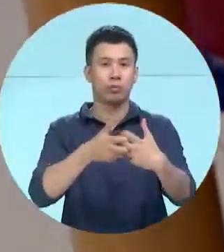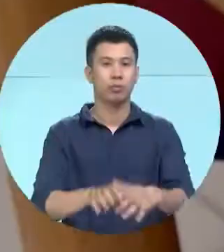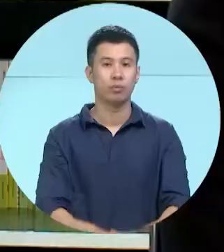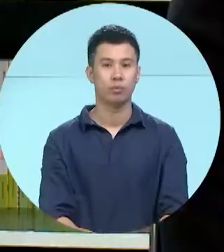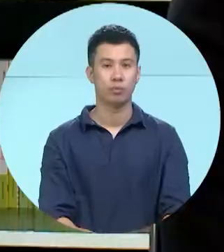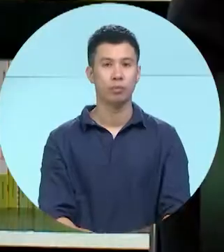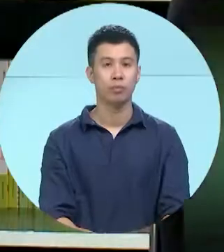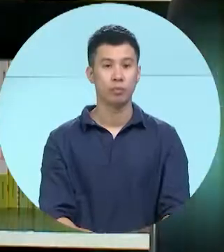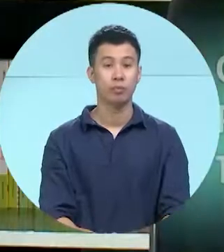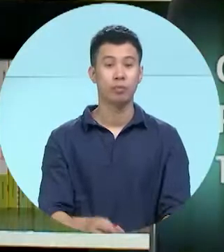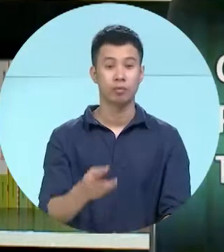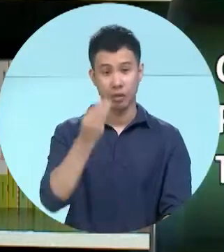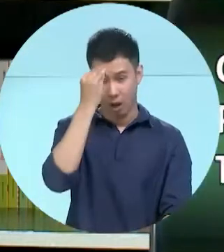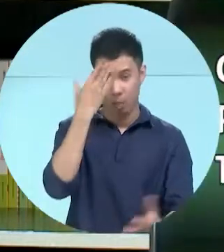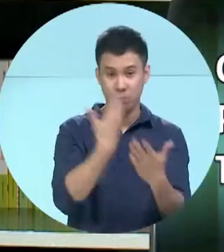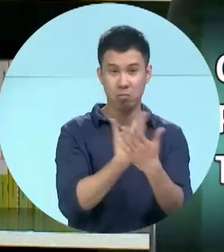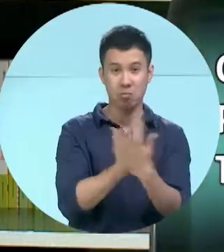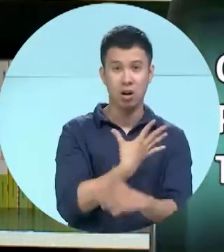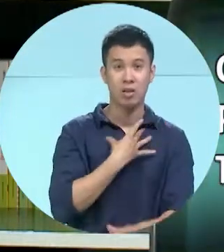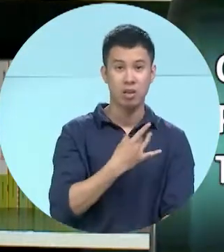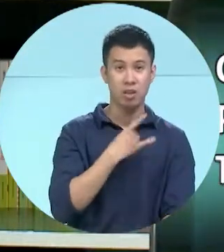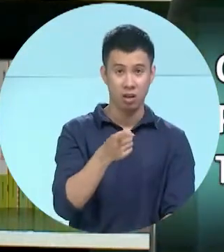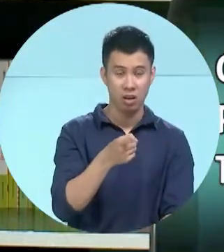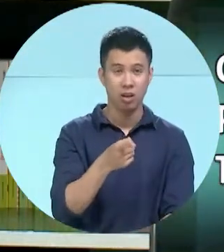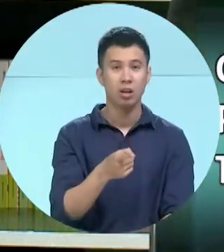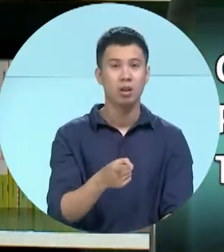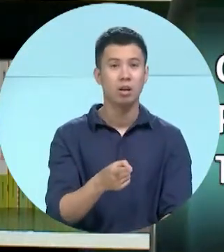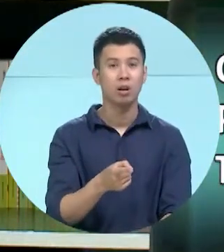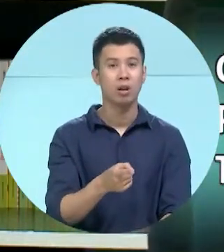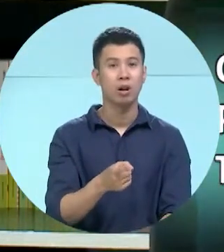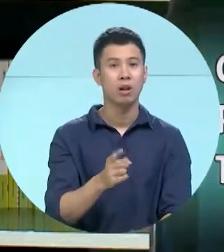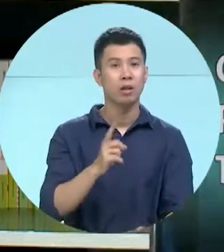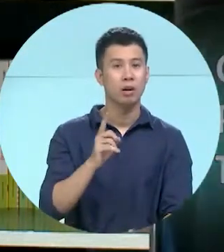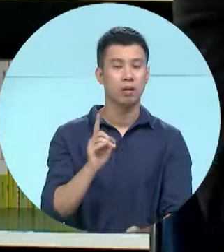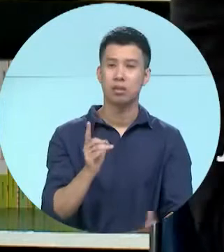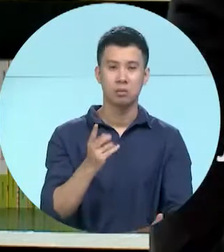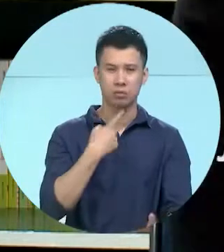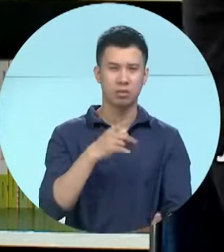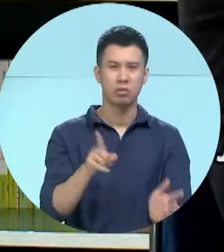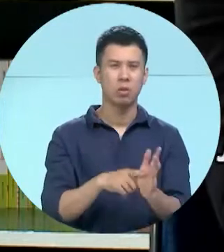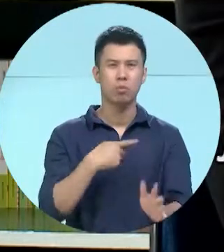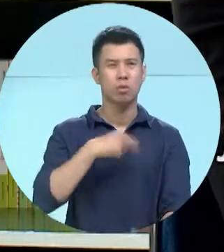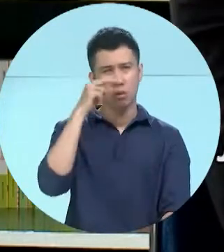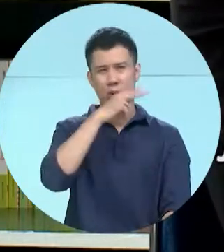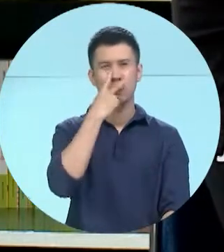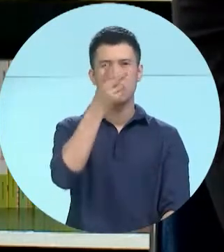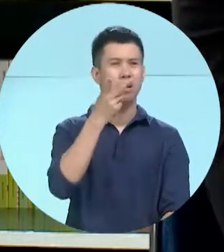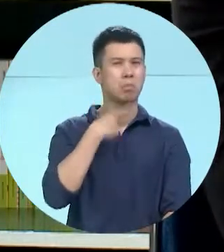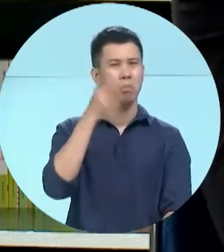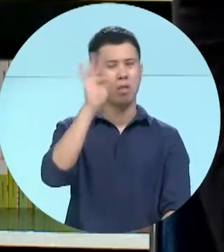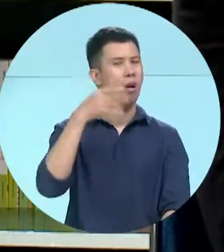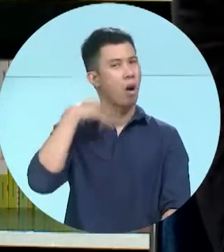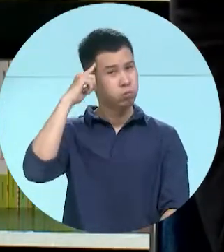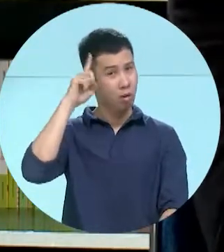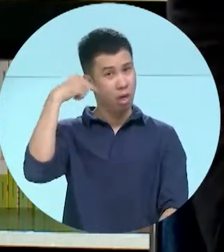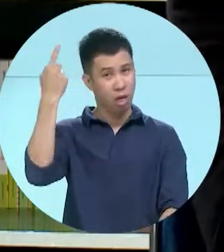cái điều mới. Khi mà đi học, bạn rất hay có những cái hành động, ví dụ như là có những cái hành động như thế này. Nếu mà nhìn bình thường thì không hiểu.